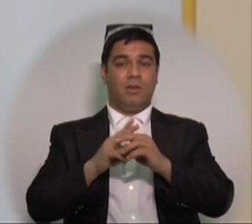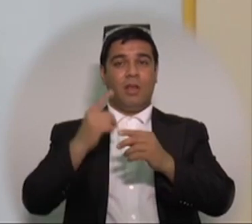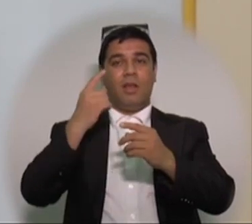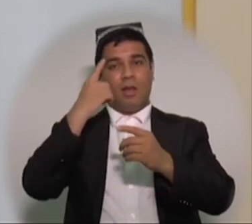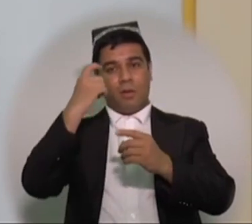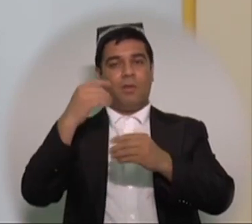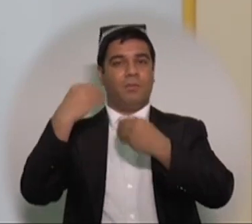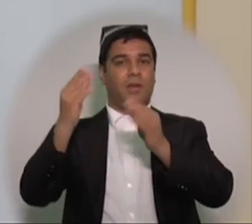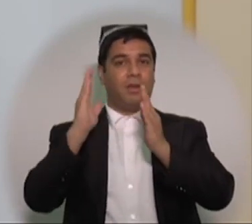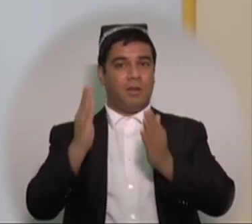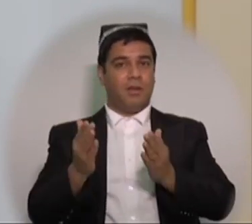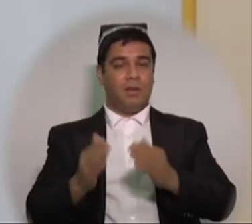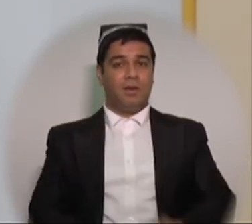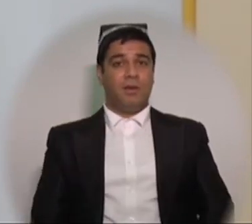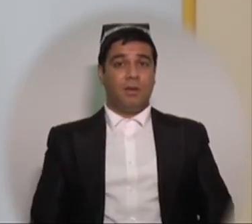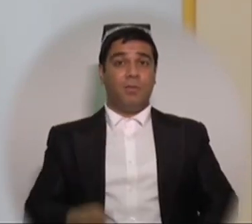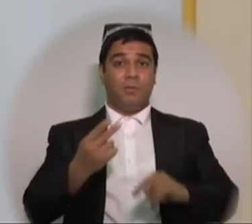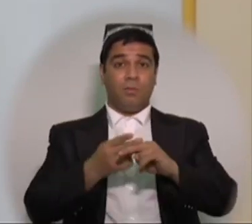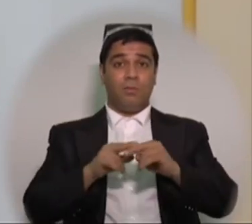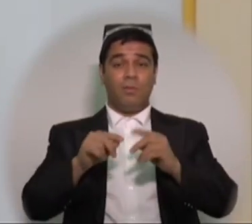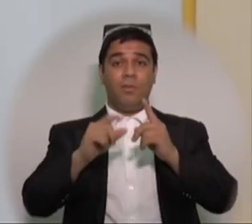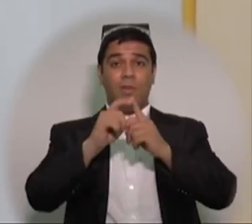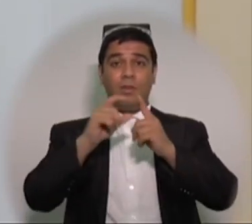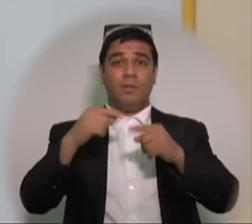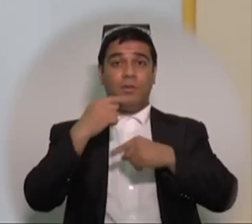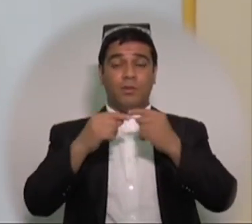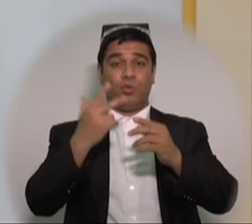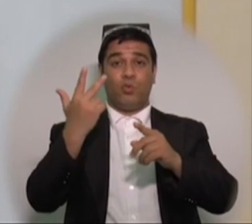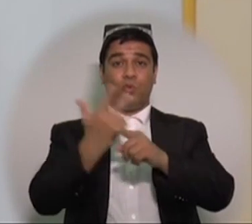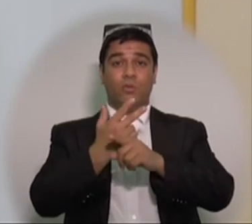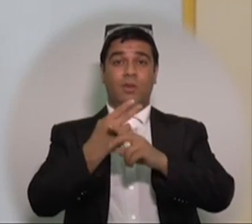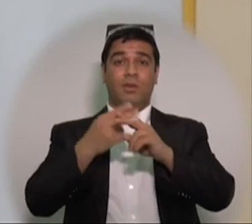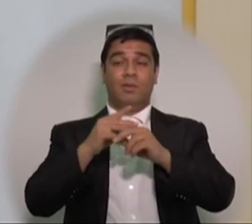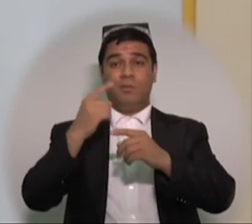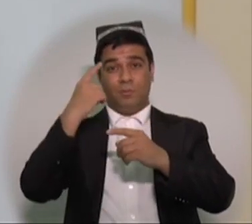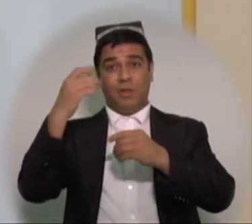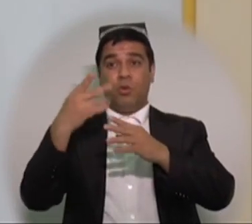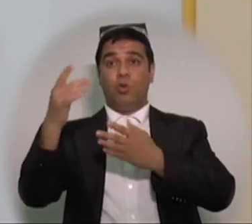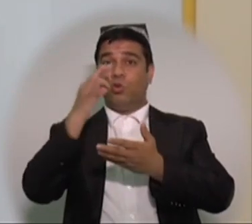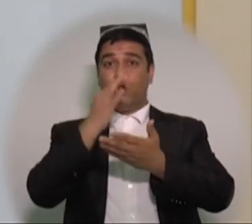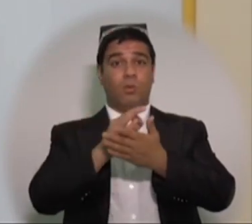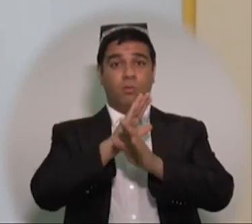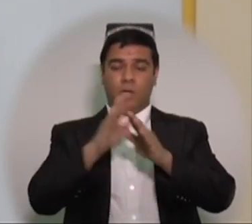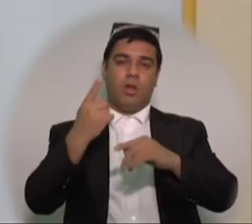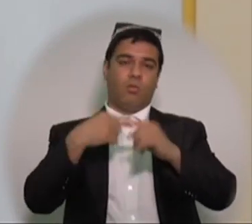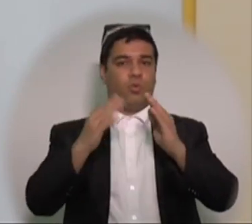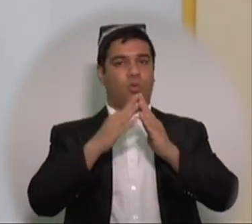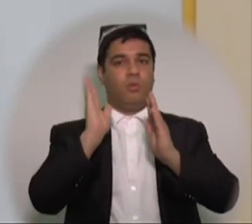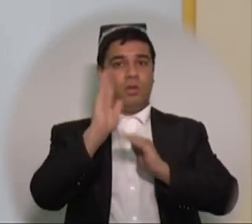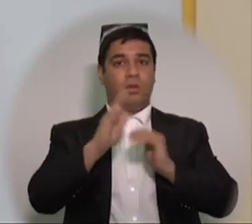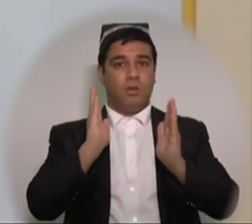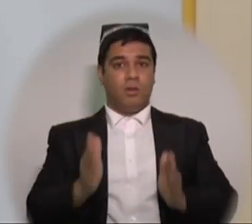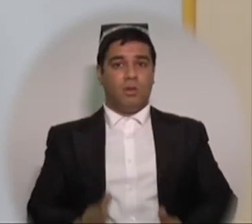ahirge haberini vergen boladı. Ana hadislerde etiledi ki, üç mertte bildirip çakırgenden keyin cevap verilmese kaytıp gitsin.